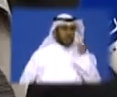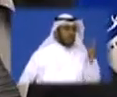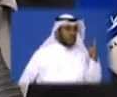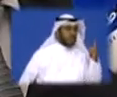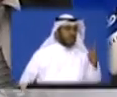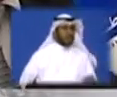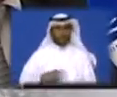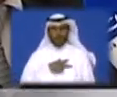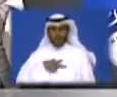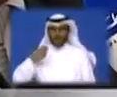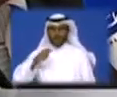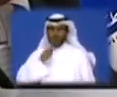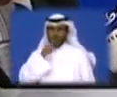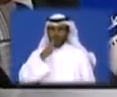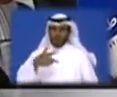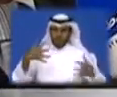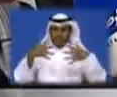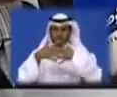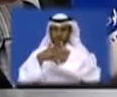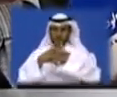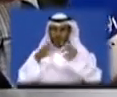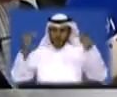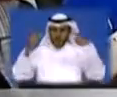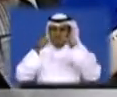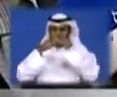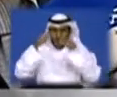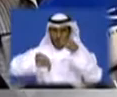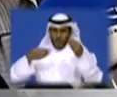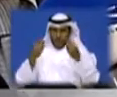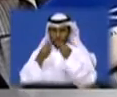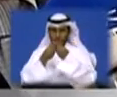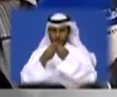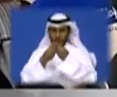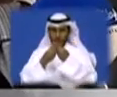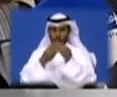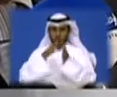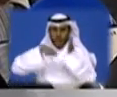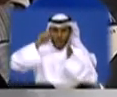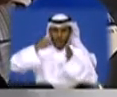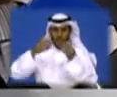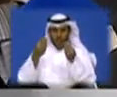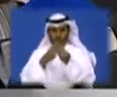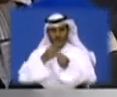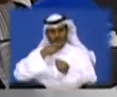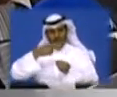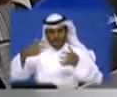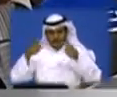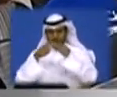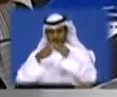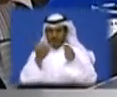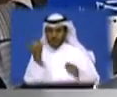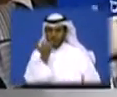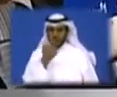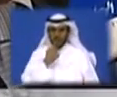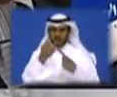السيد مرزوق الغانم مع مجموعة من مسؤولي اللجان وأعضاء مجلس الأمة، كان لقاء على درجة عالية من